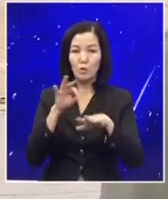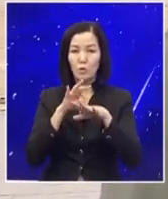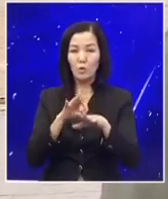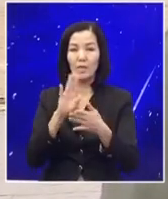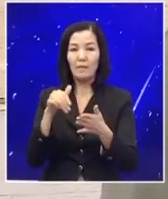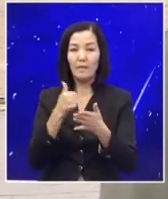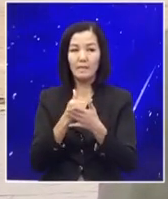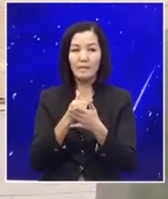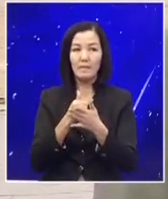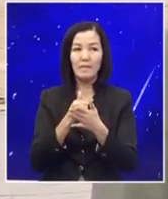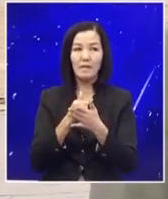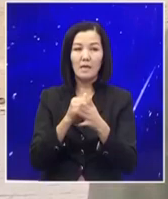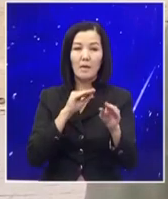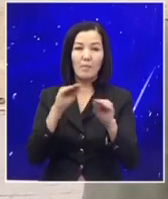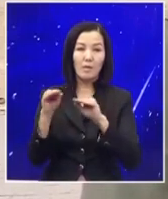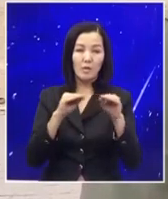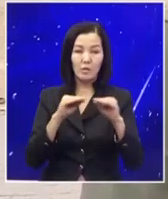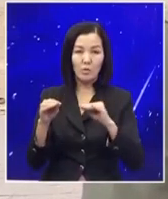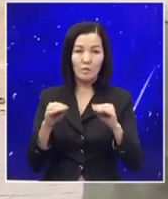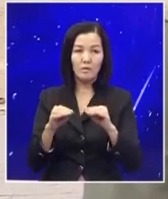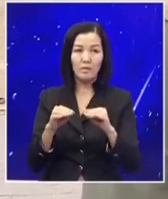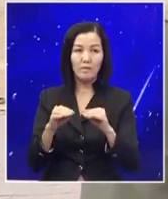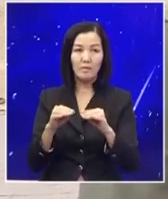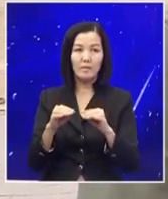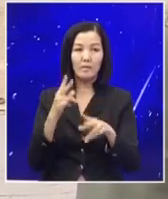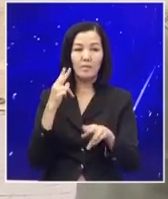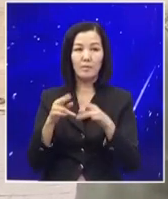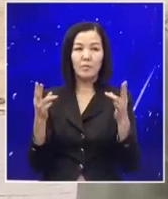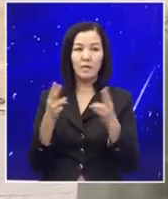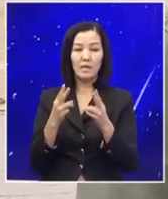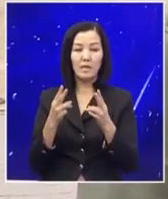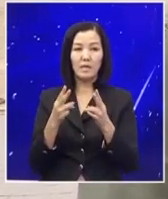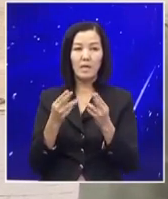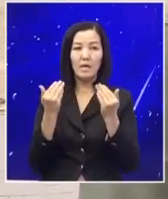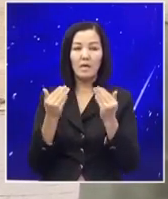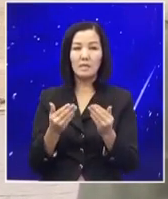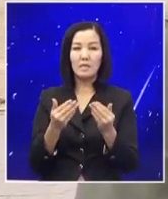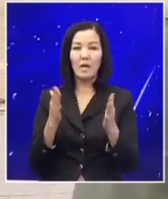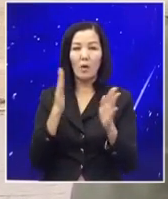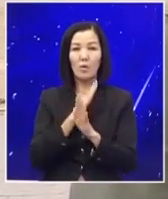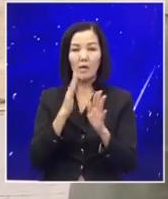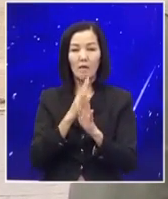Ең басы благоустройство болды. Благоустройствоны бірінші очередь бітіру керек болып отыр. Қазір күнге байланысты.